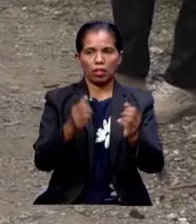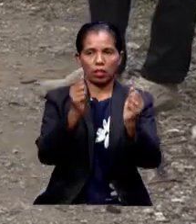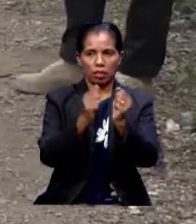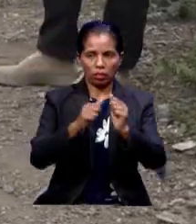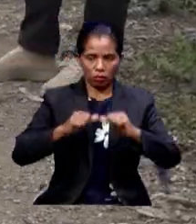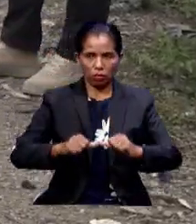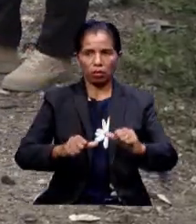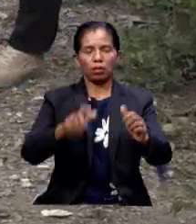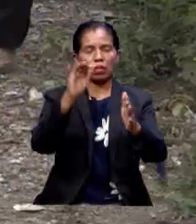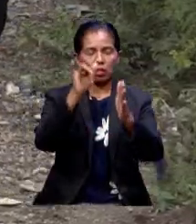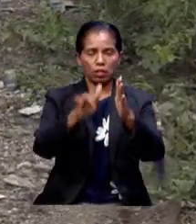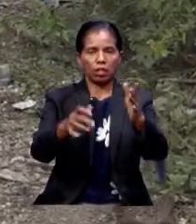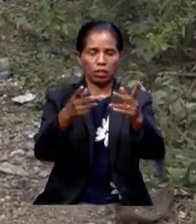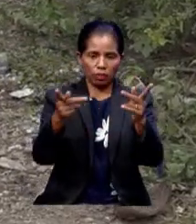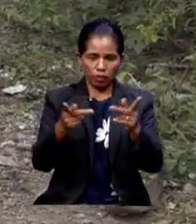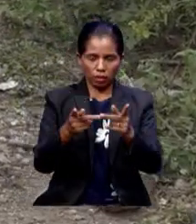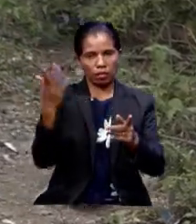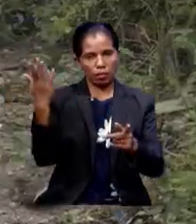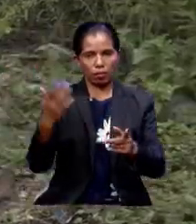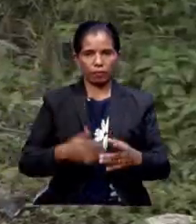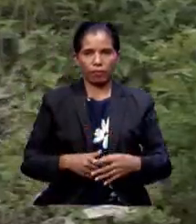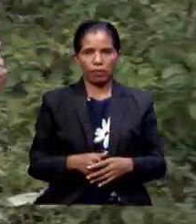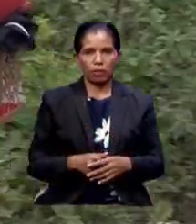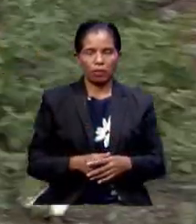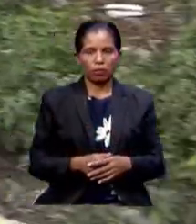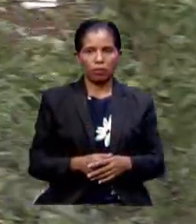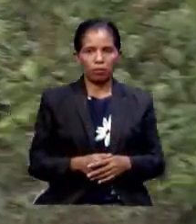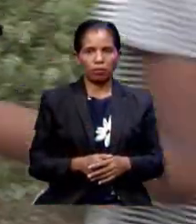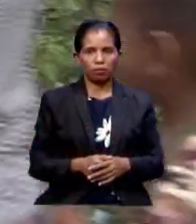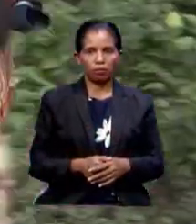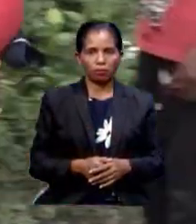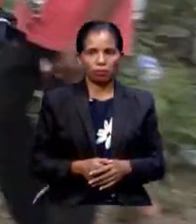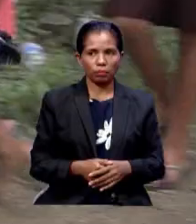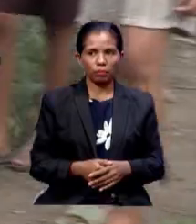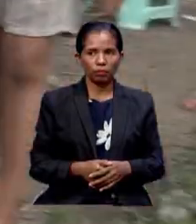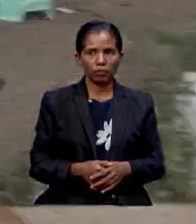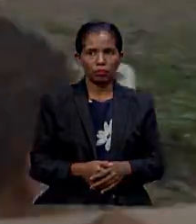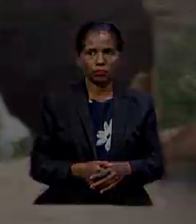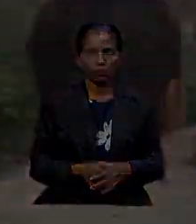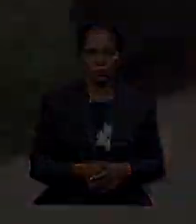kontinua hela iha rai refere. Emerenciana Martins, Tito Silva, GMN.